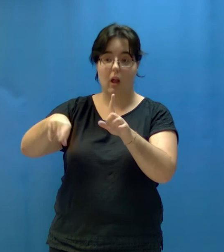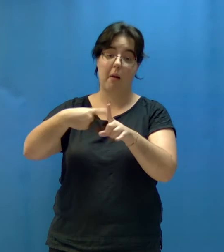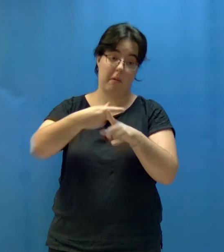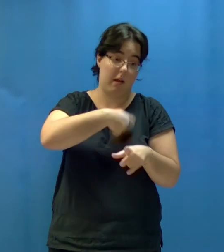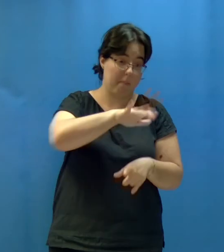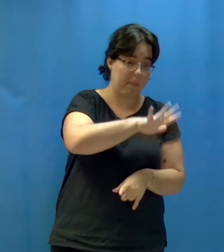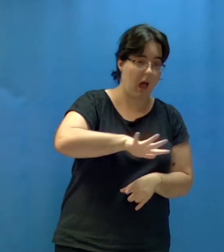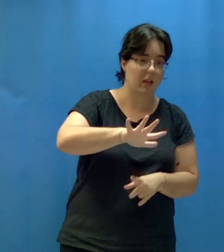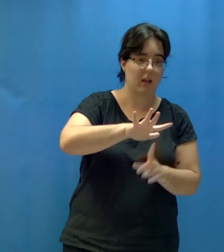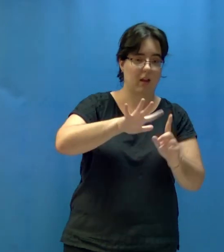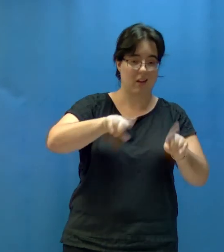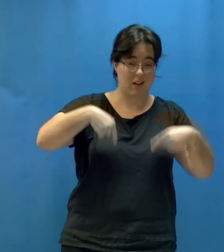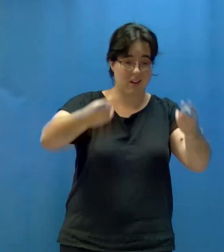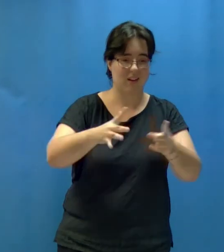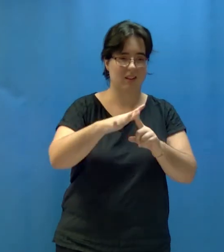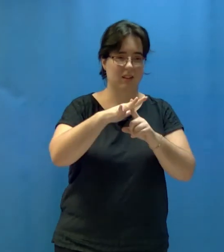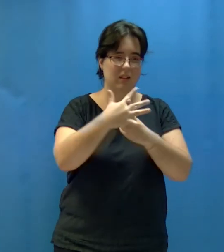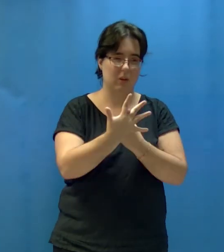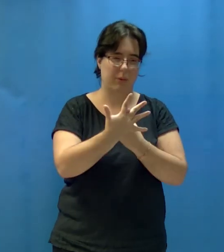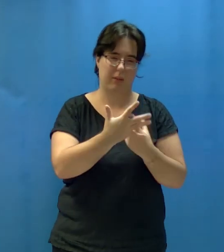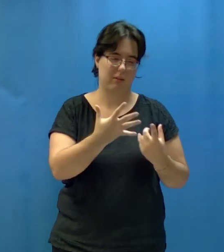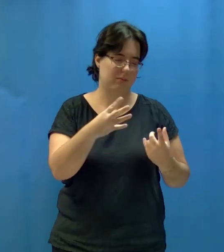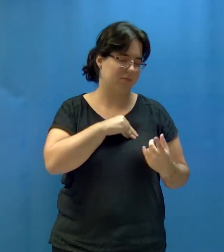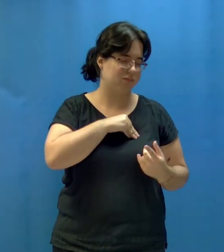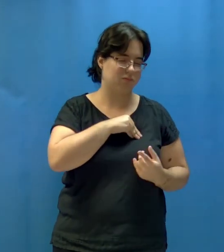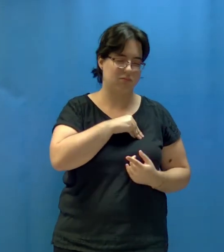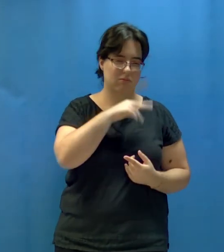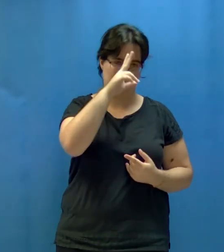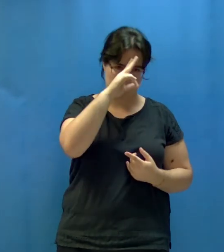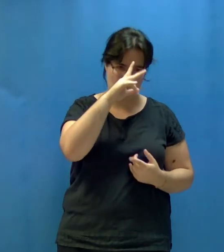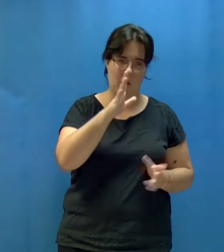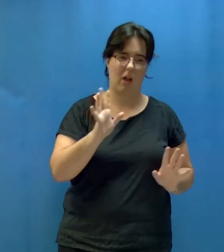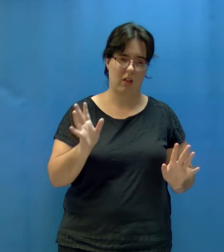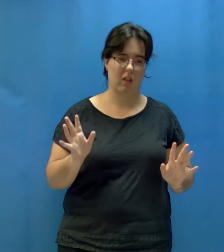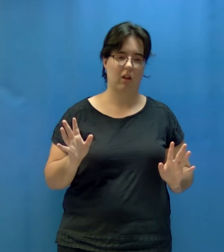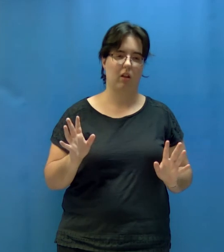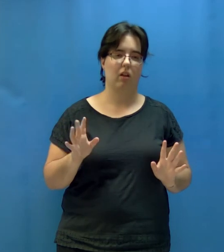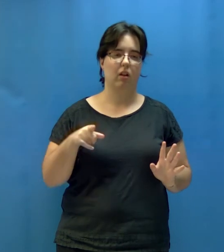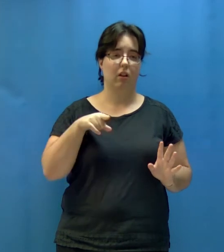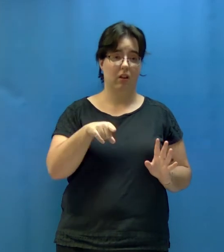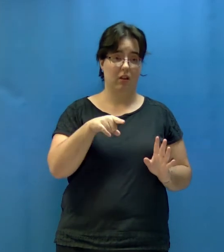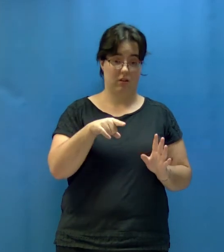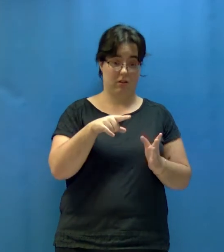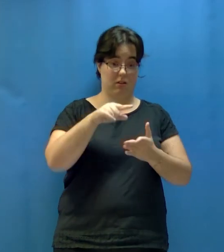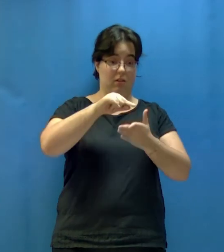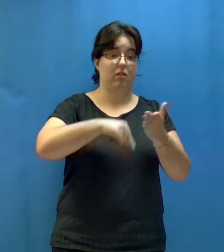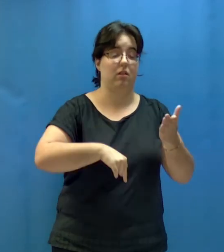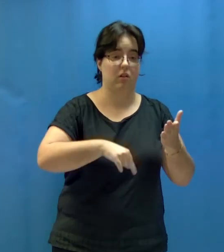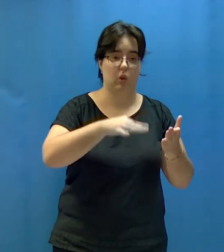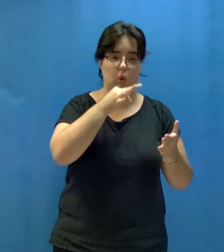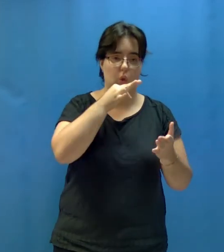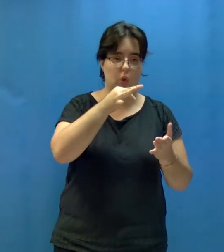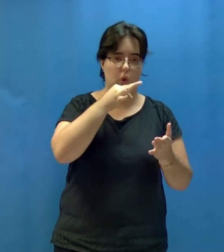una situació d'excepcionalitat preocupant. Quan van fer aquestes declaracions encara no havien tancat